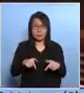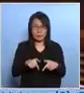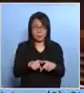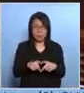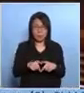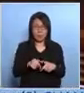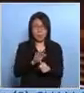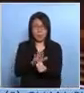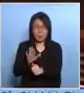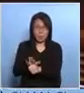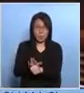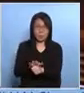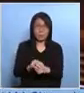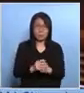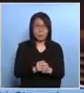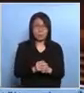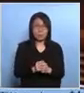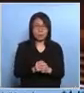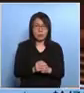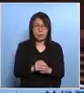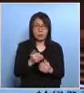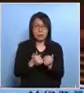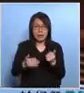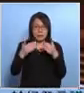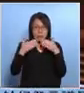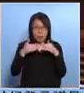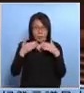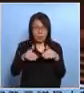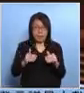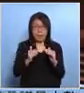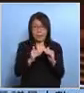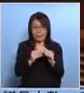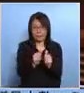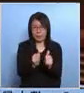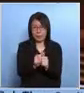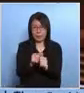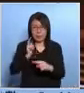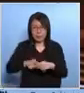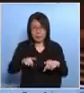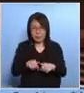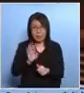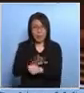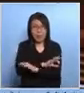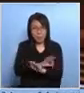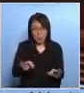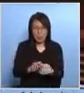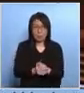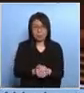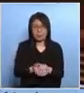去為咗一啲可以享受到產假嘅家庭嘅朋友。你話吸收咗保就業計